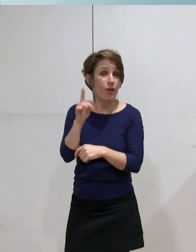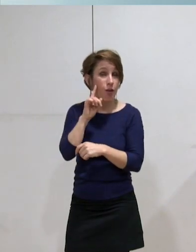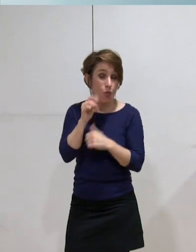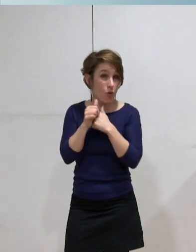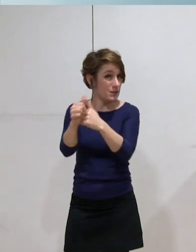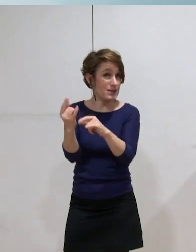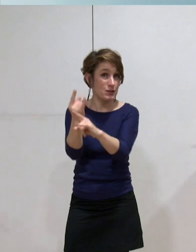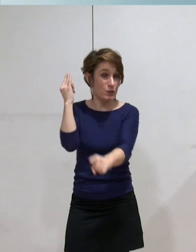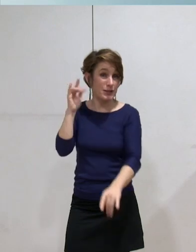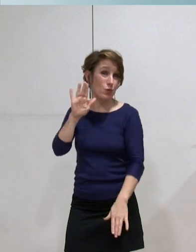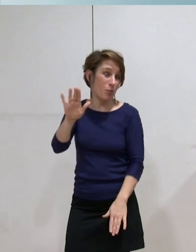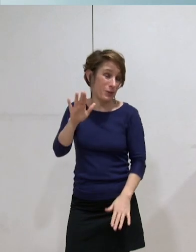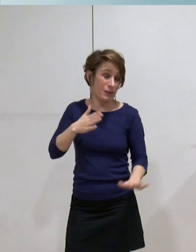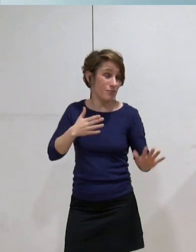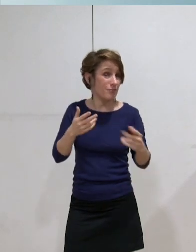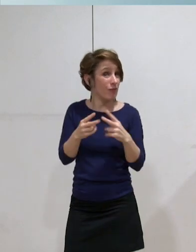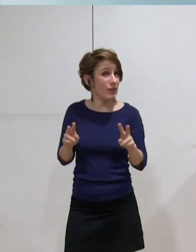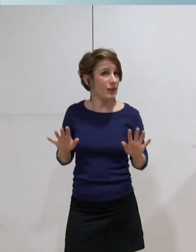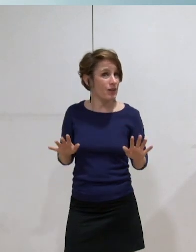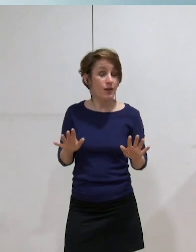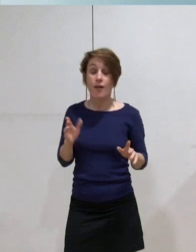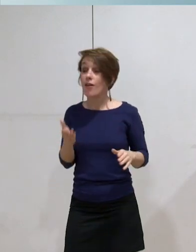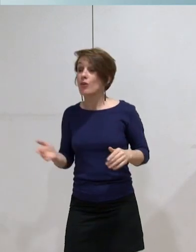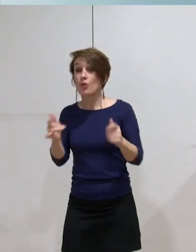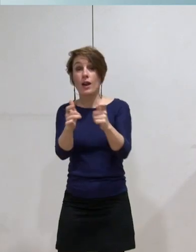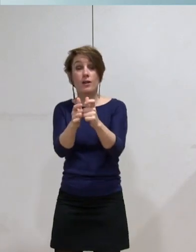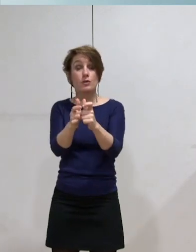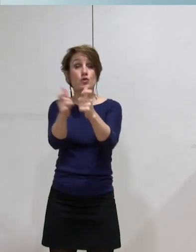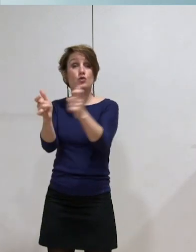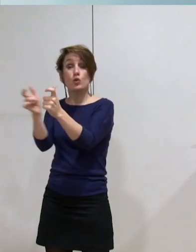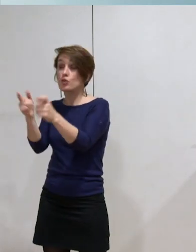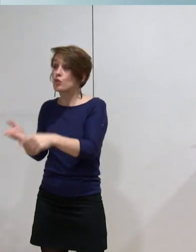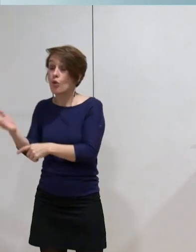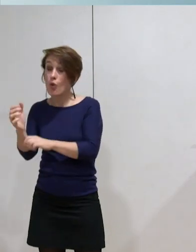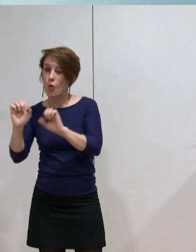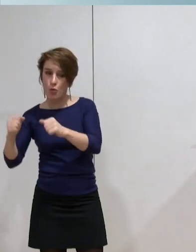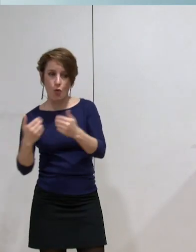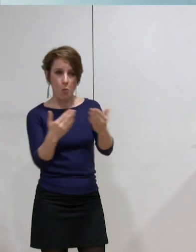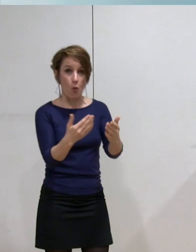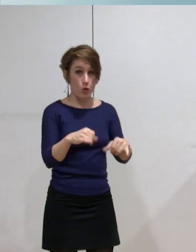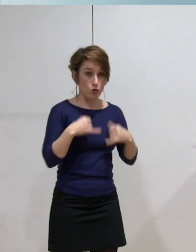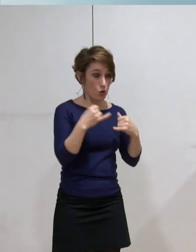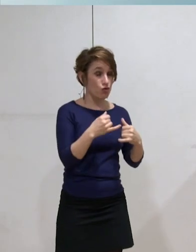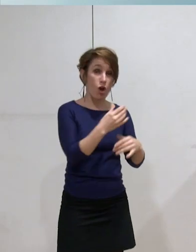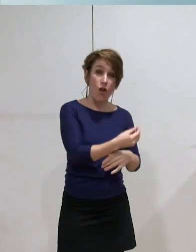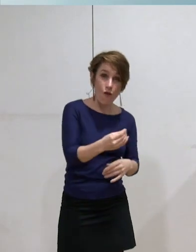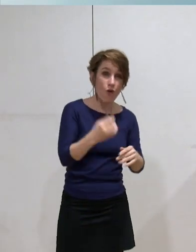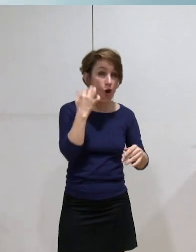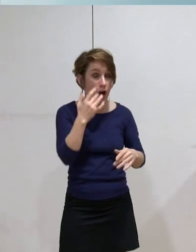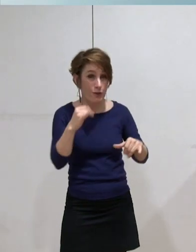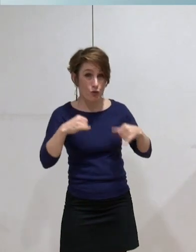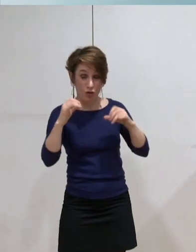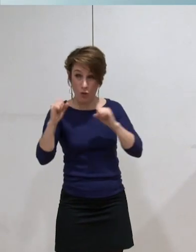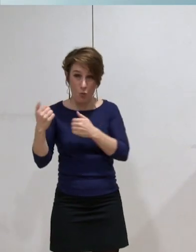profonde ce dont on considère qu'ils vont permettre aux enfants et aux adoss aux jeunes d'avoir accès à de la